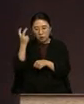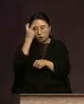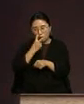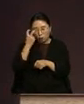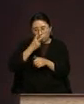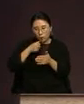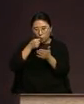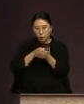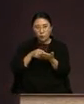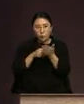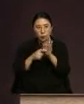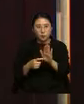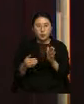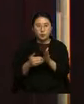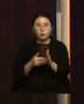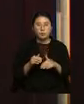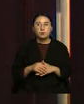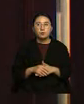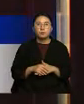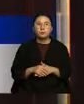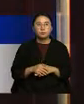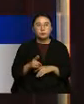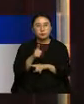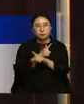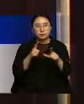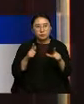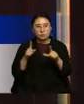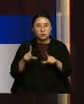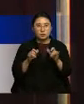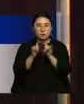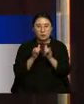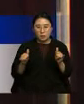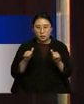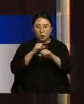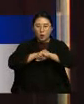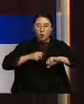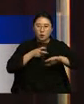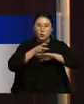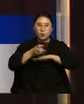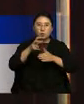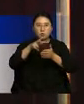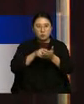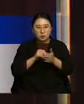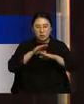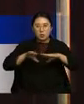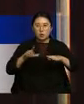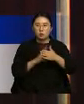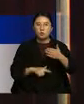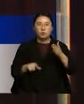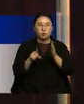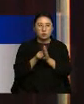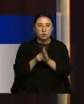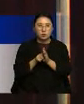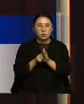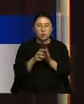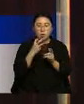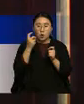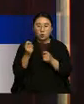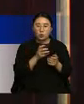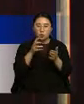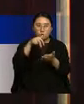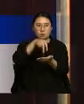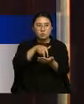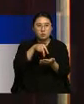발언 이루어졌고 은 사람 북군 기업 등과의 강혁 교통문제 해소하기 위해서 경기도